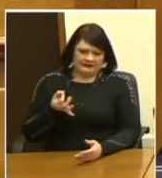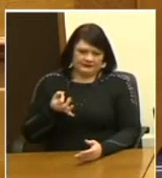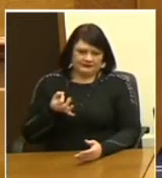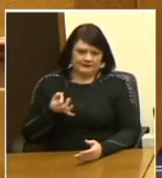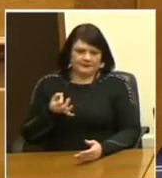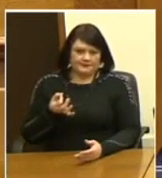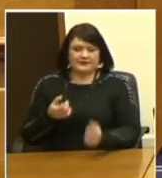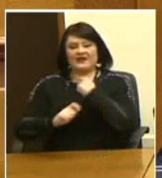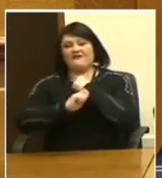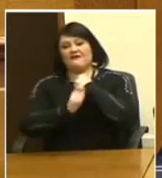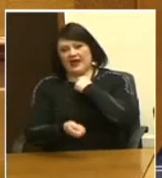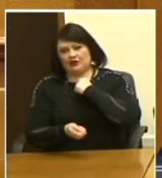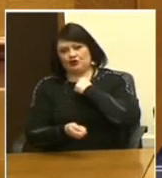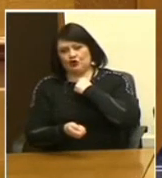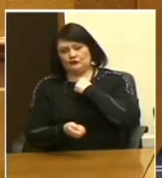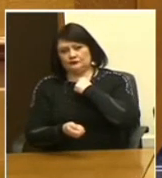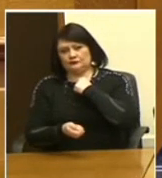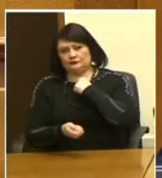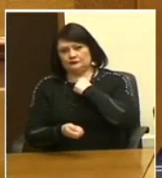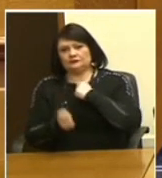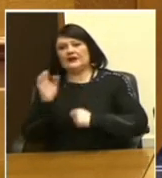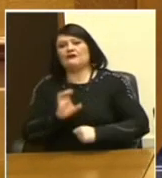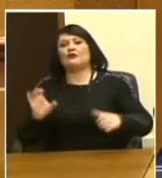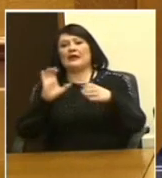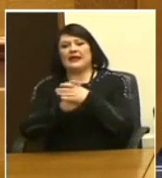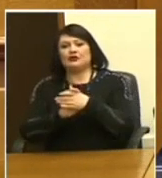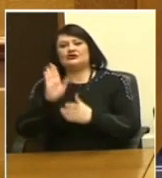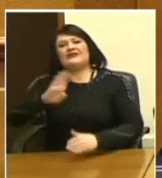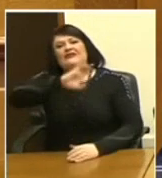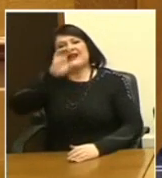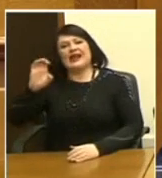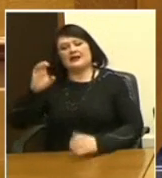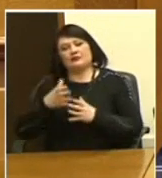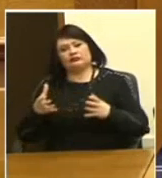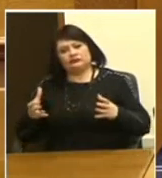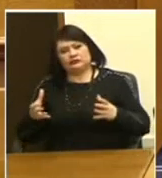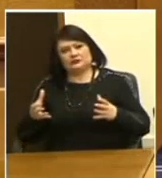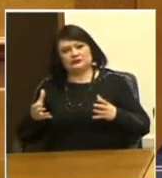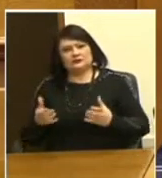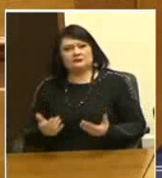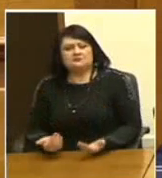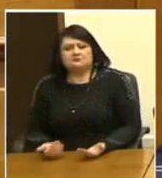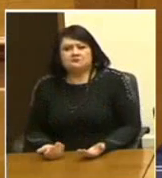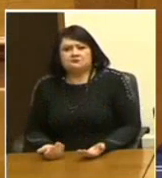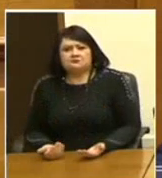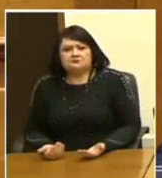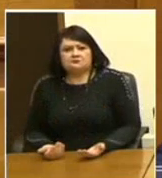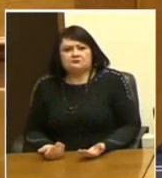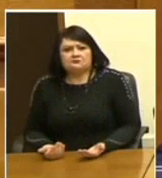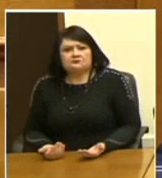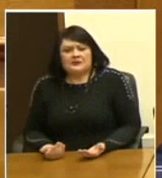περιβέτω στη διεύρυνση της Ευρωπαϊκής Ένωσης στα Βαλκάνια, δεν αμφισβητείτε πλέον μια πάγια ελληνική